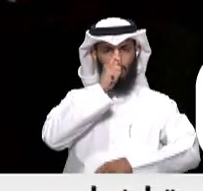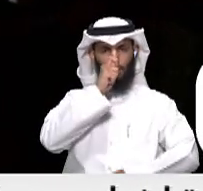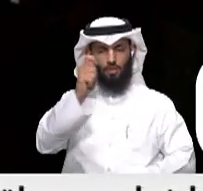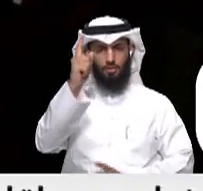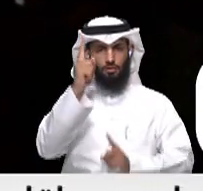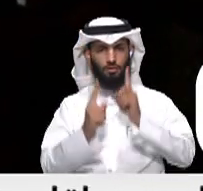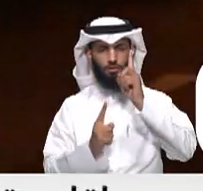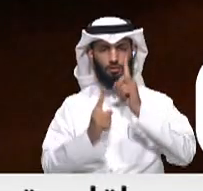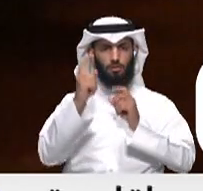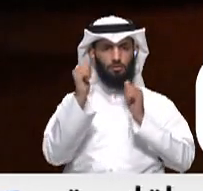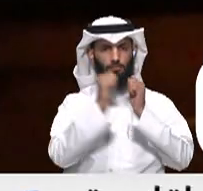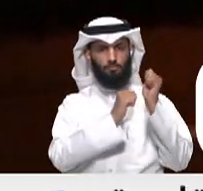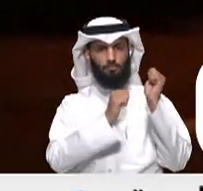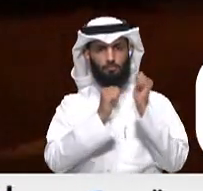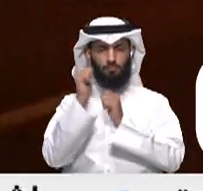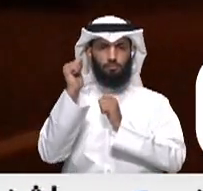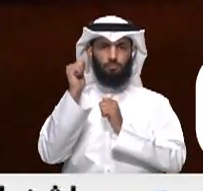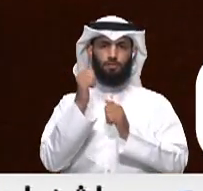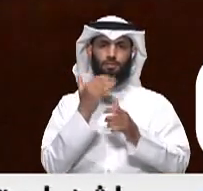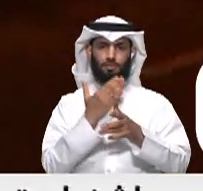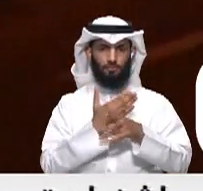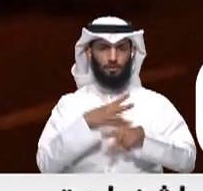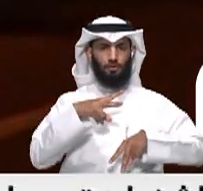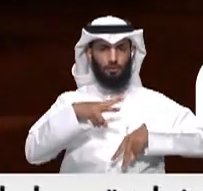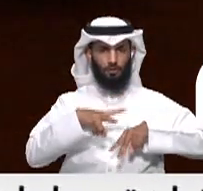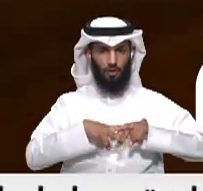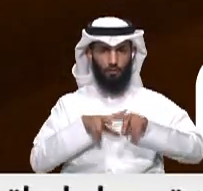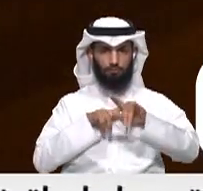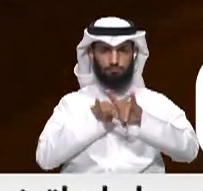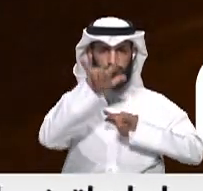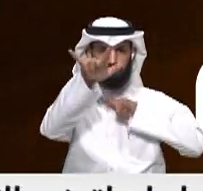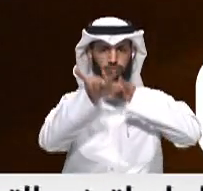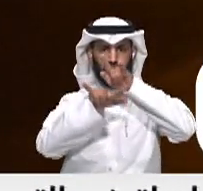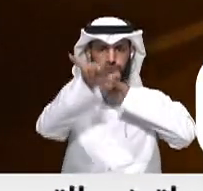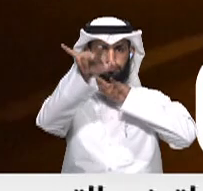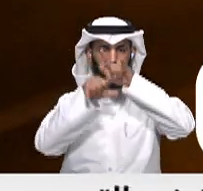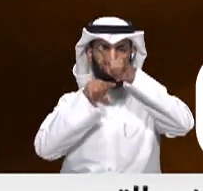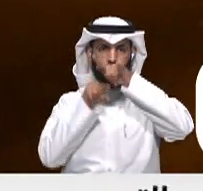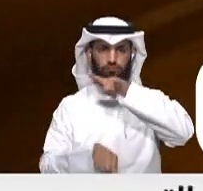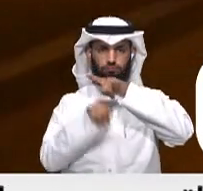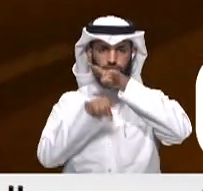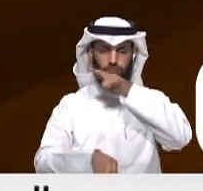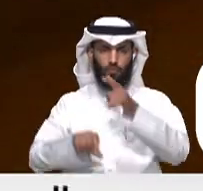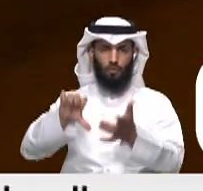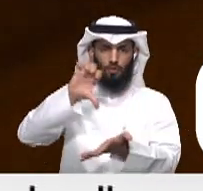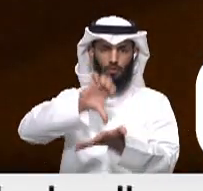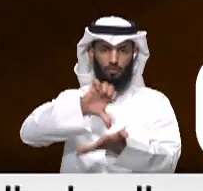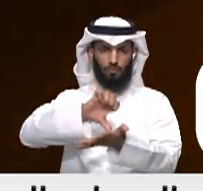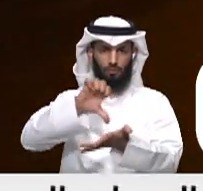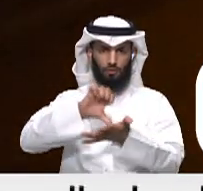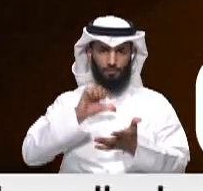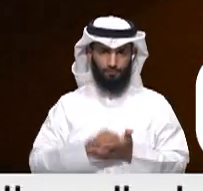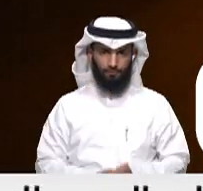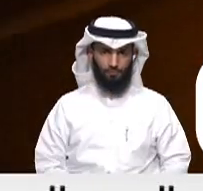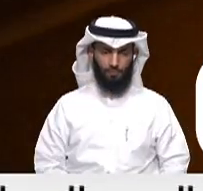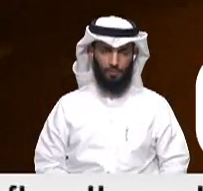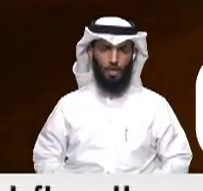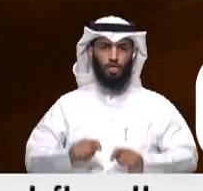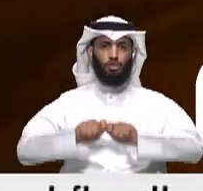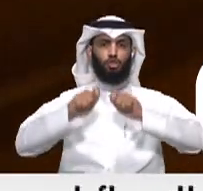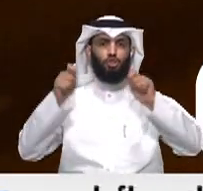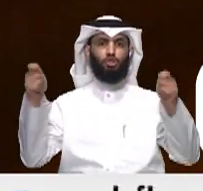طائرات الاحتلال سلسلة من الغارات على طهران. وذكر موقع أكسيوس الأمريكي أن طائرات الاحتلال